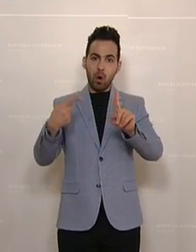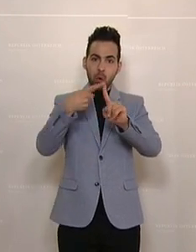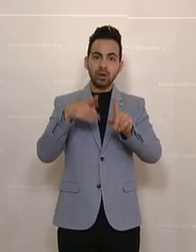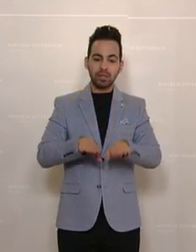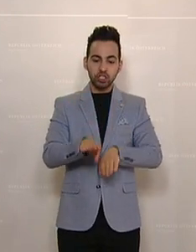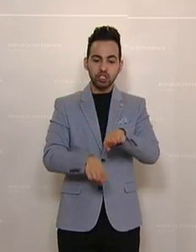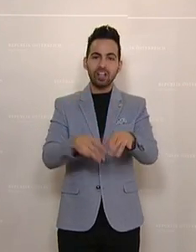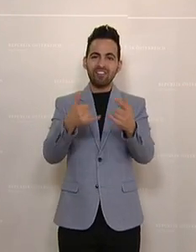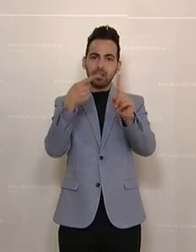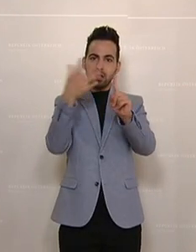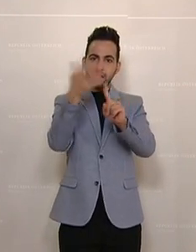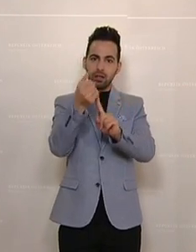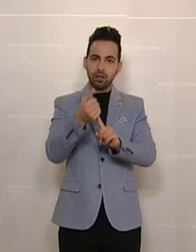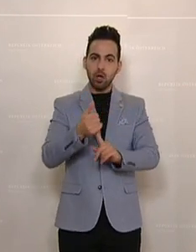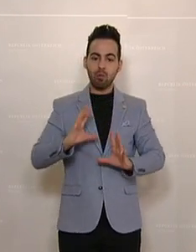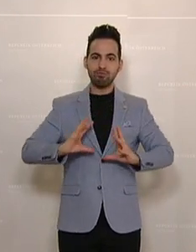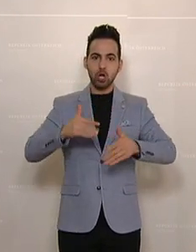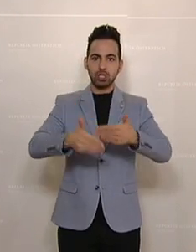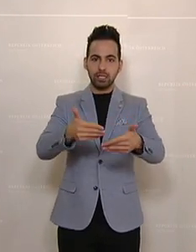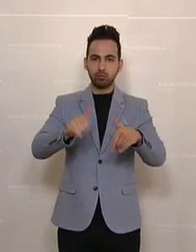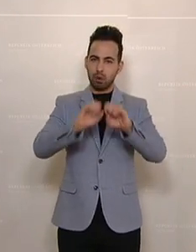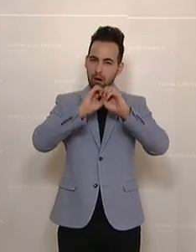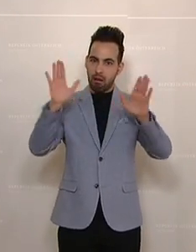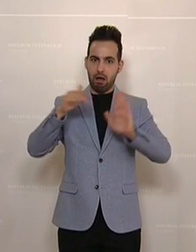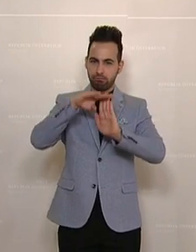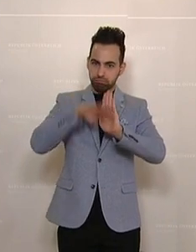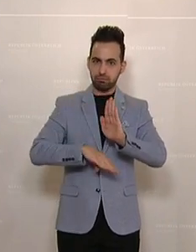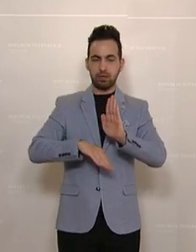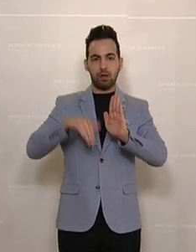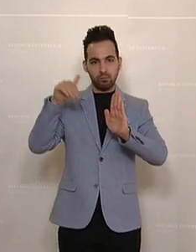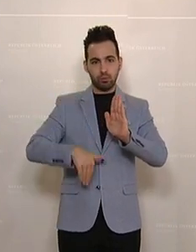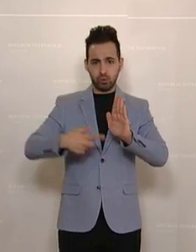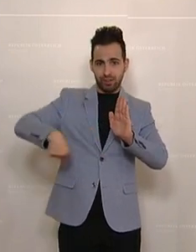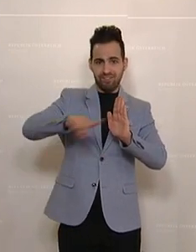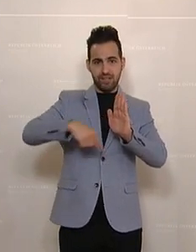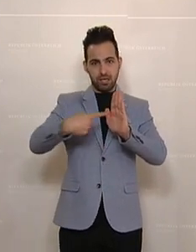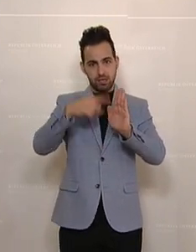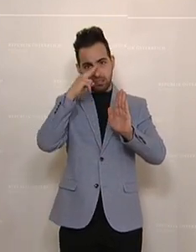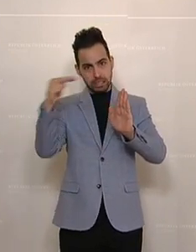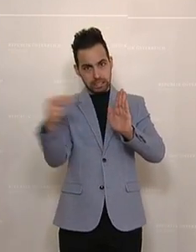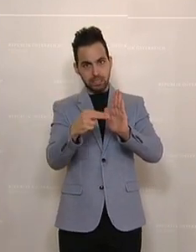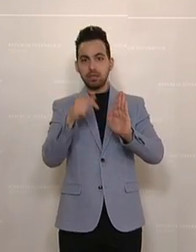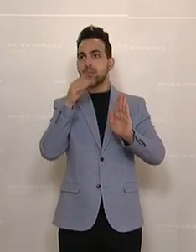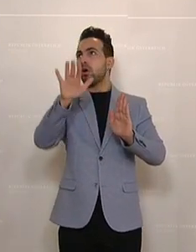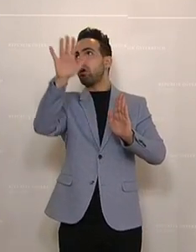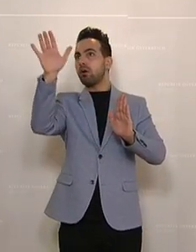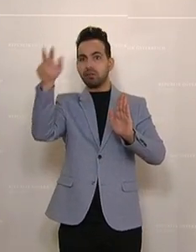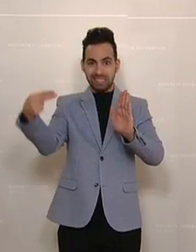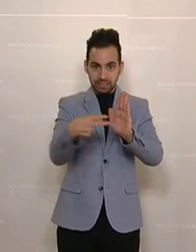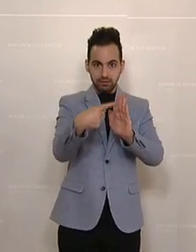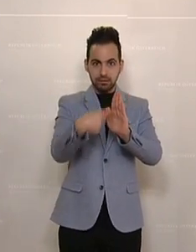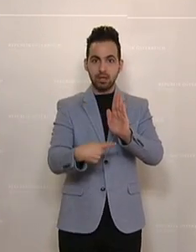zu definieren. Den Prozess wollen wir und müssen wir in den Mittelpunkt stellen. Und es gilt in diesem